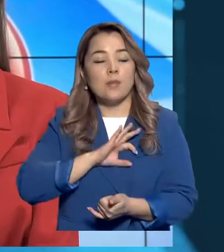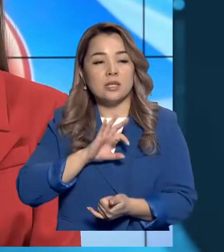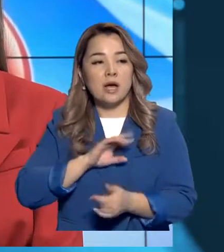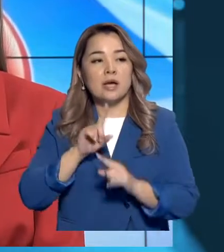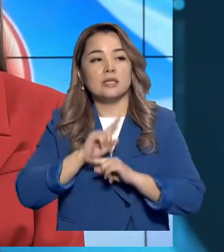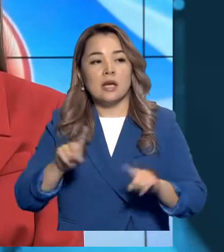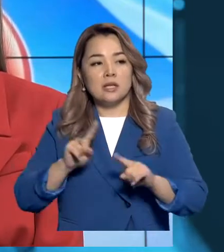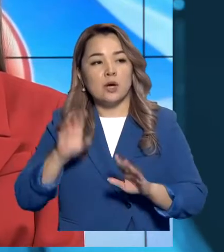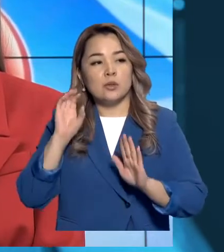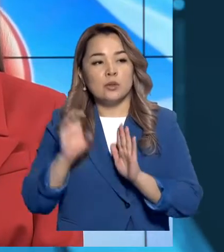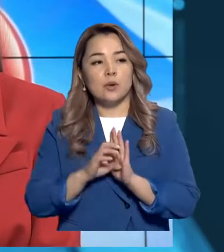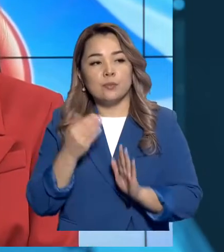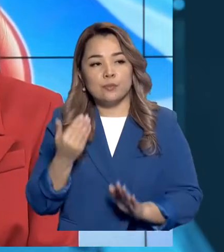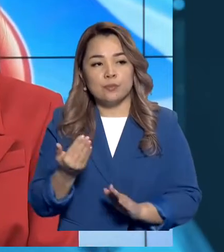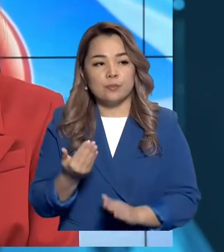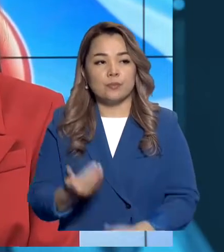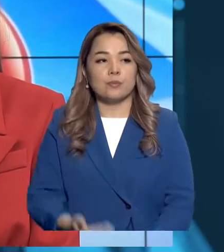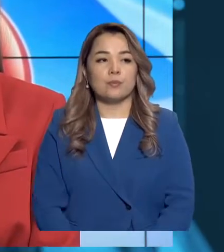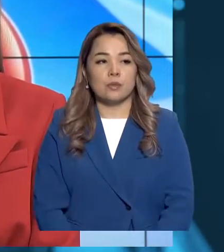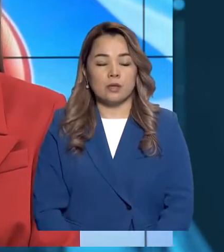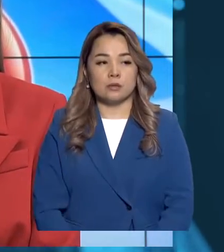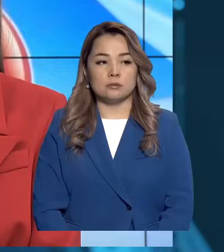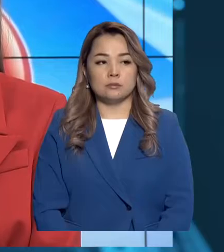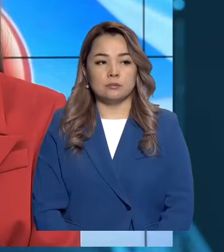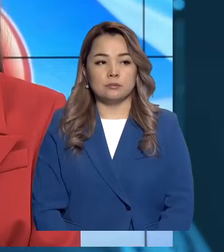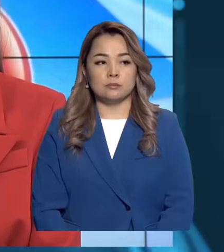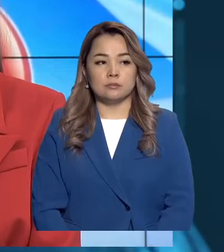ерекшелігін тарқатып айтып берсеңіз.